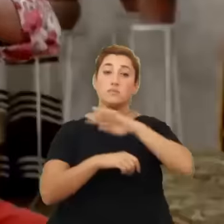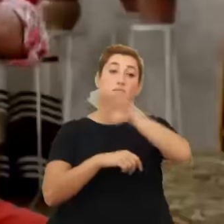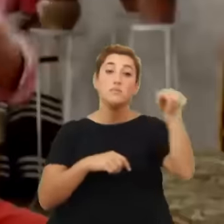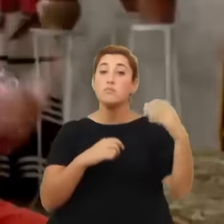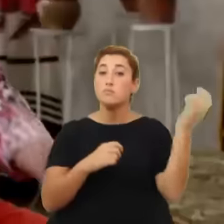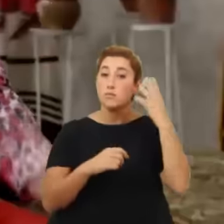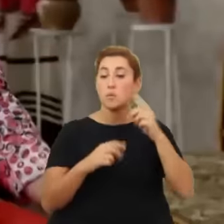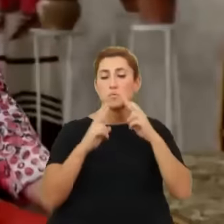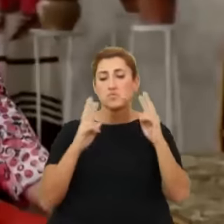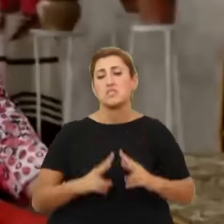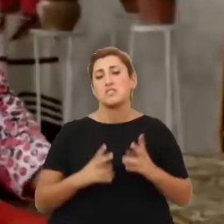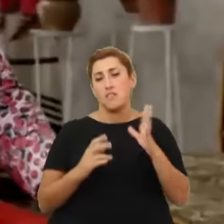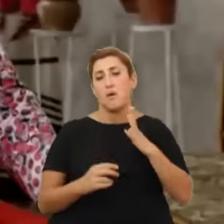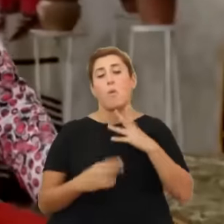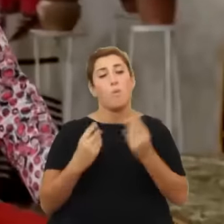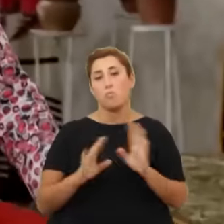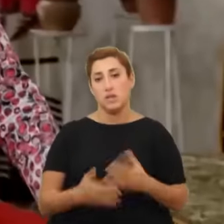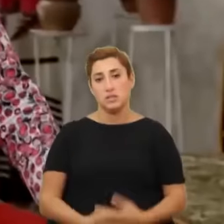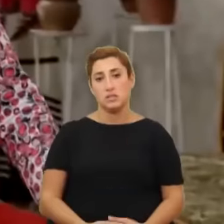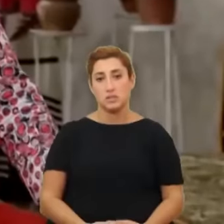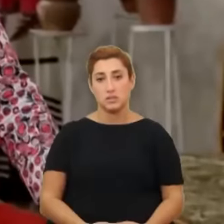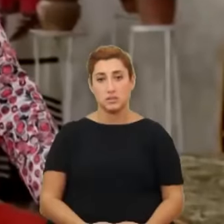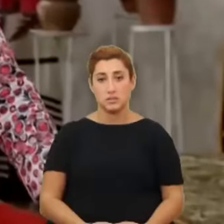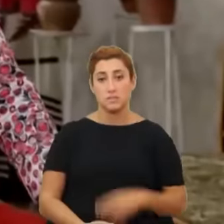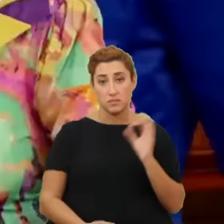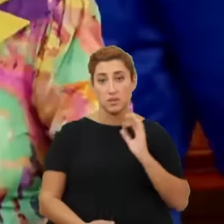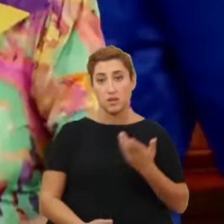oradan buradan illaki kulağına gidecek. Olmaz bence. Yani.